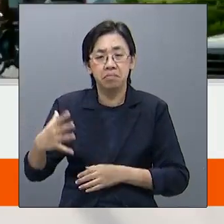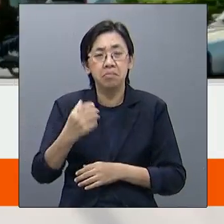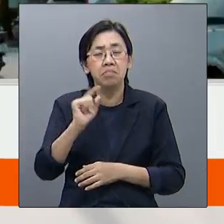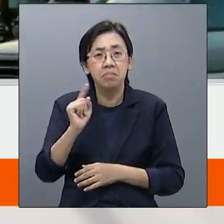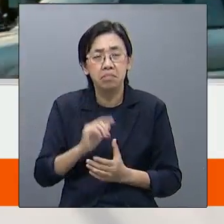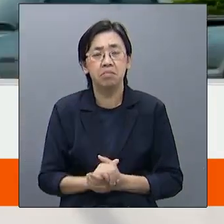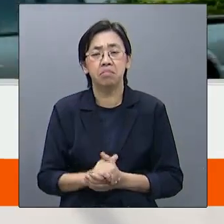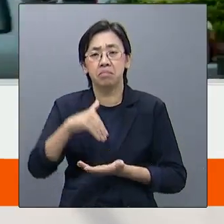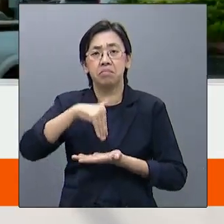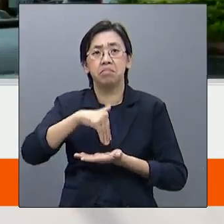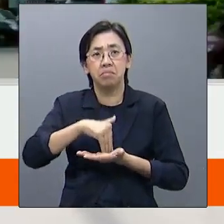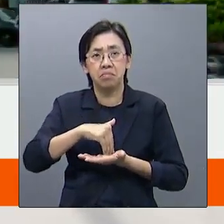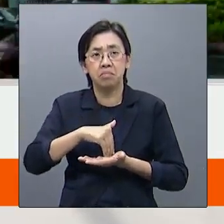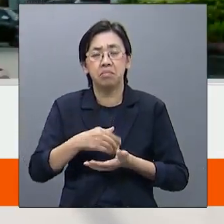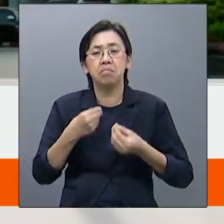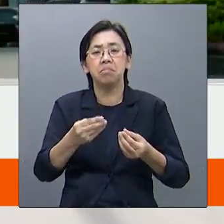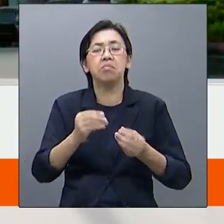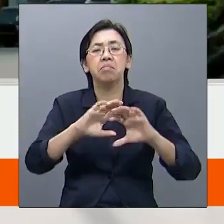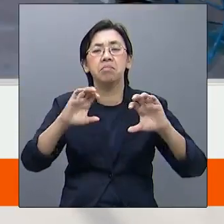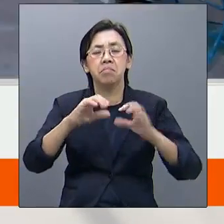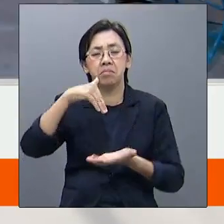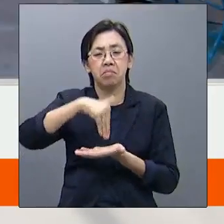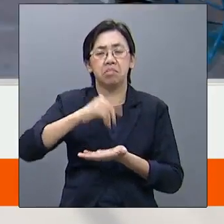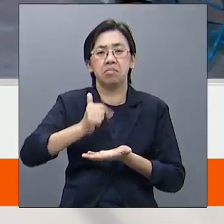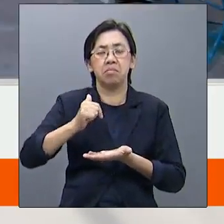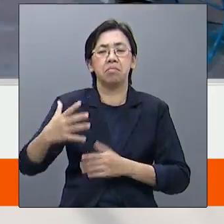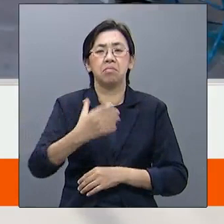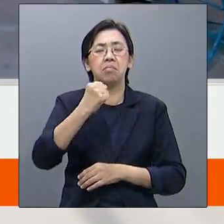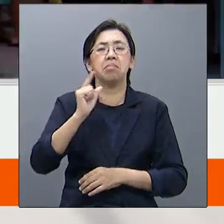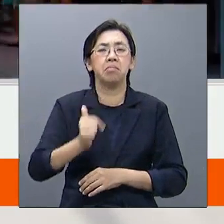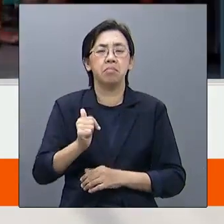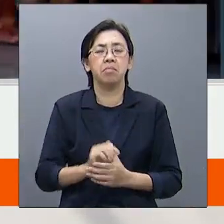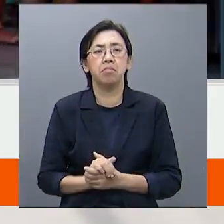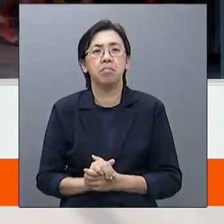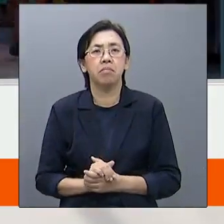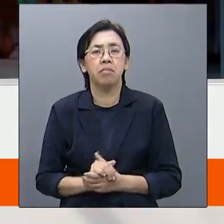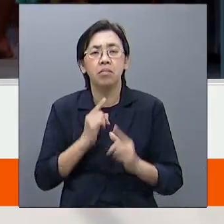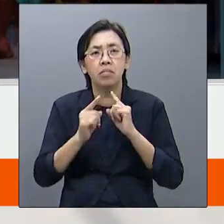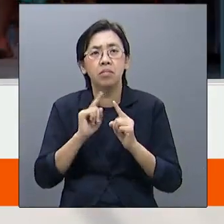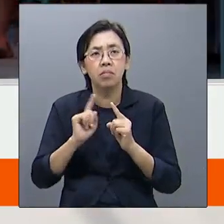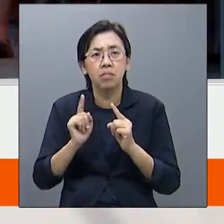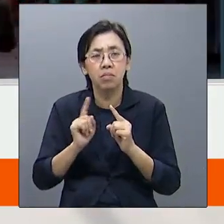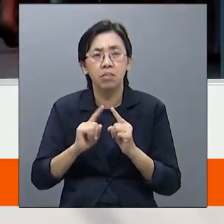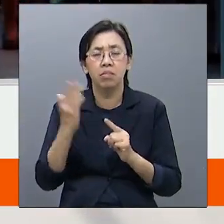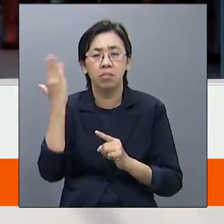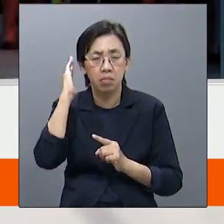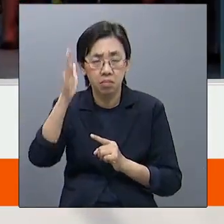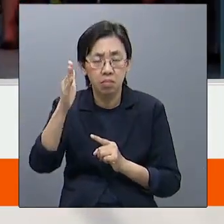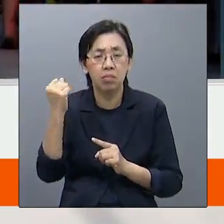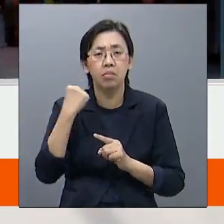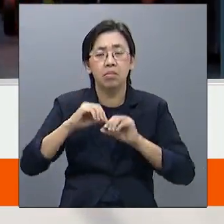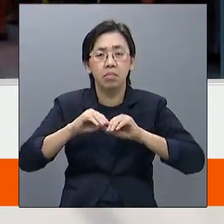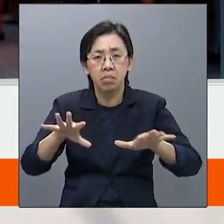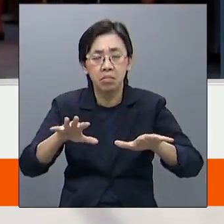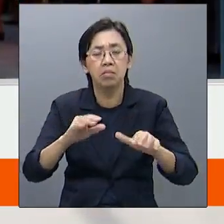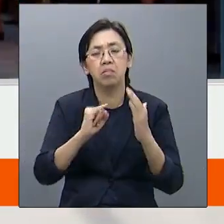อำนาจ อยู่ในรักช asternทั้งททจริงเรามายน Zur Jองการตายใอำนาค หรอจัวัจั